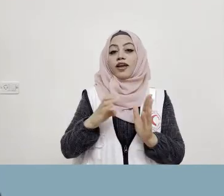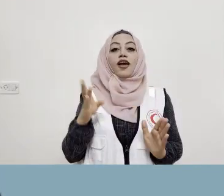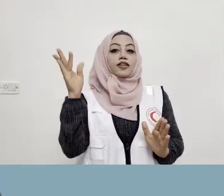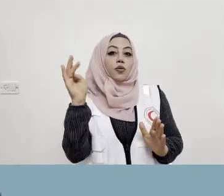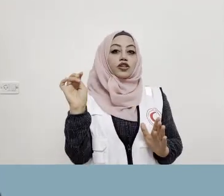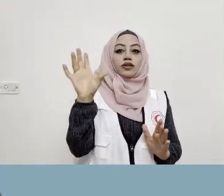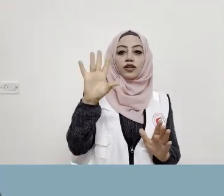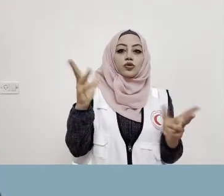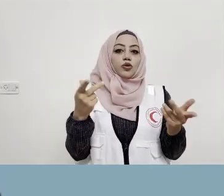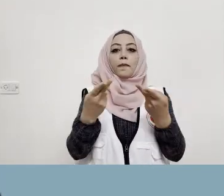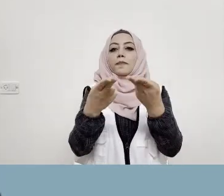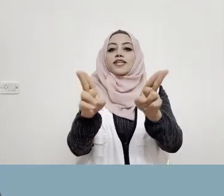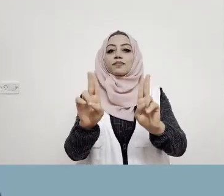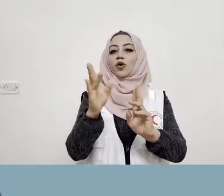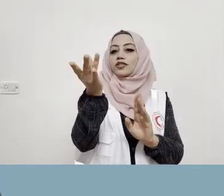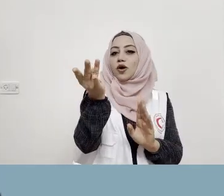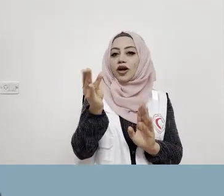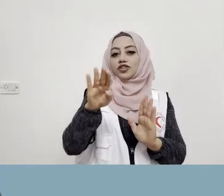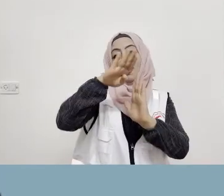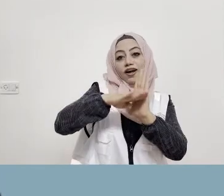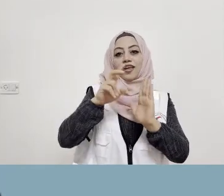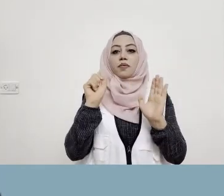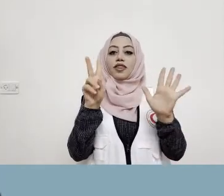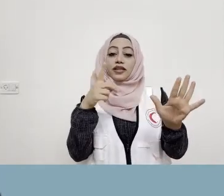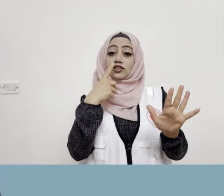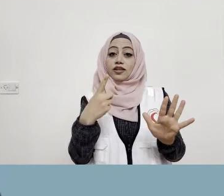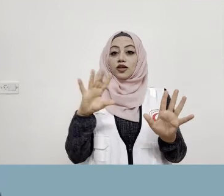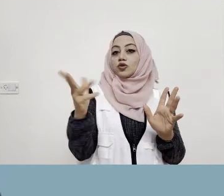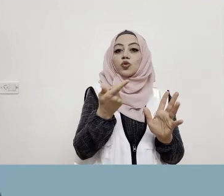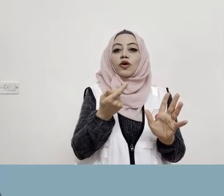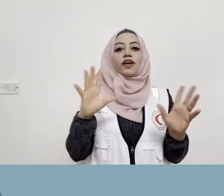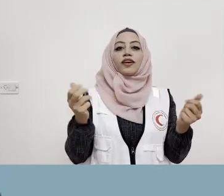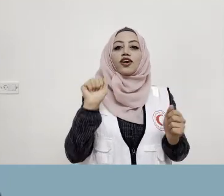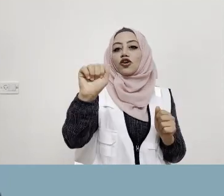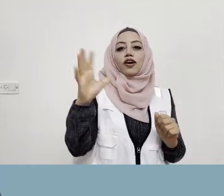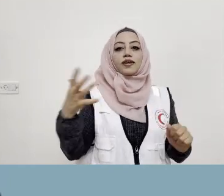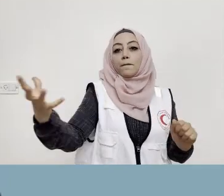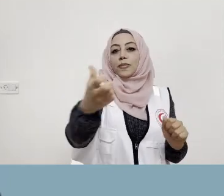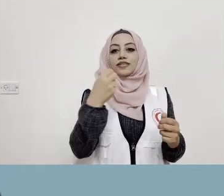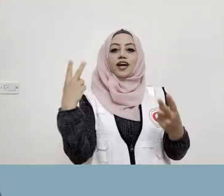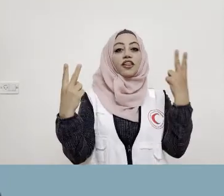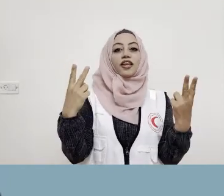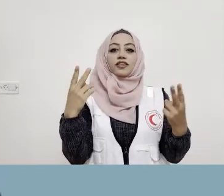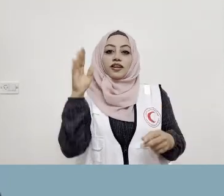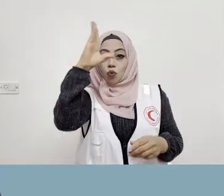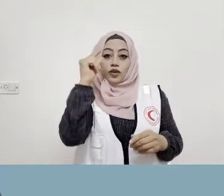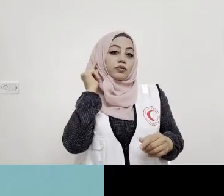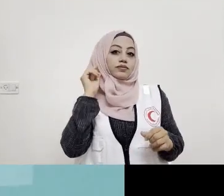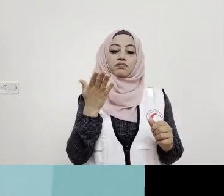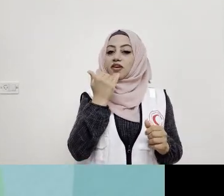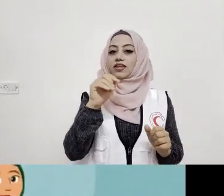بسمح بتزويج من هم أقل من 18 عاما في الحالات التي تقتضيها مصلحة الطرفين دون تحديد هذه